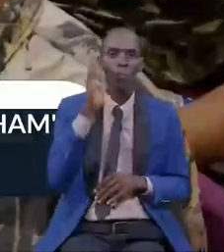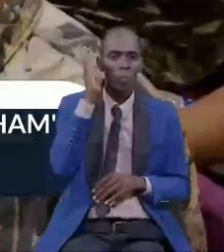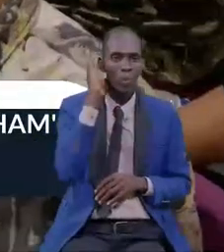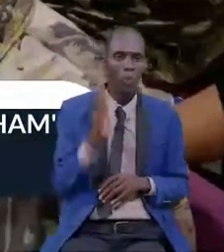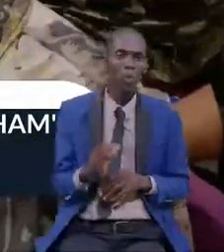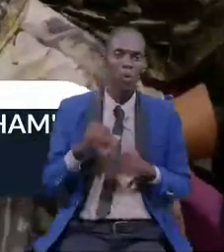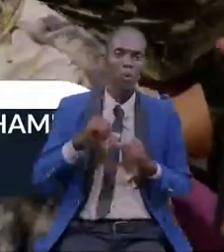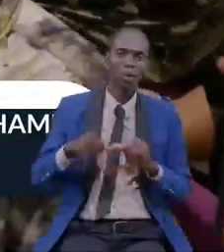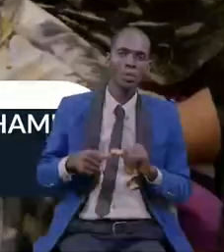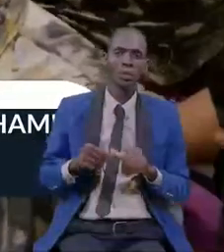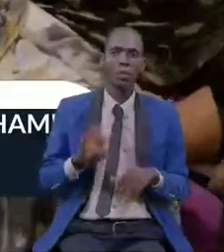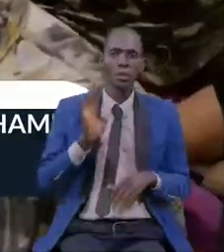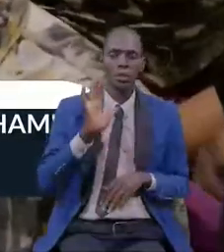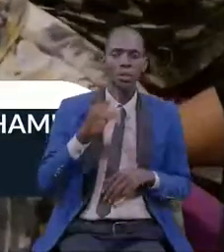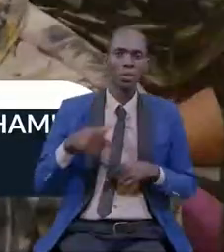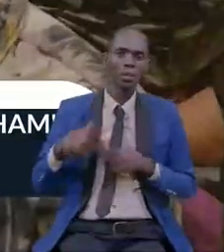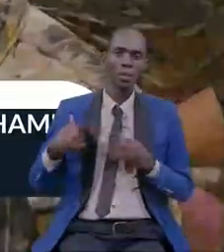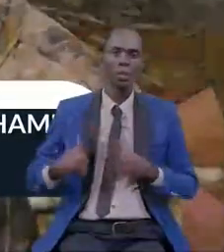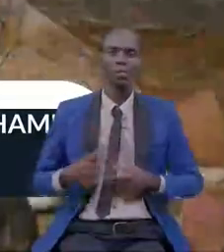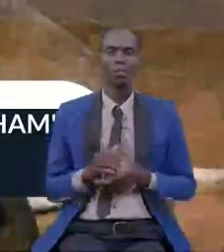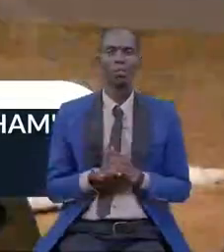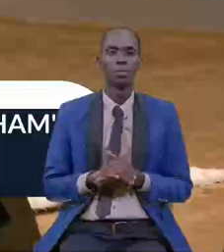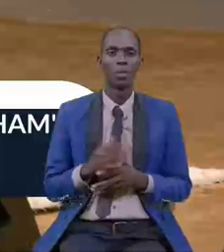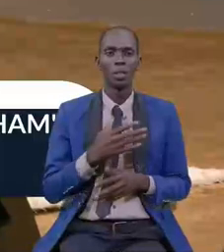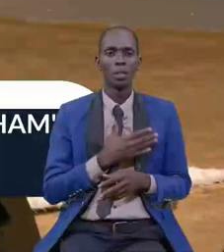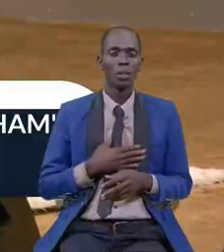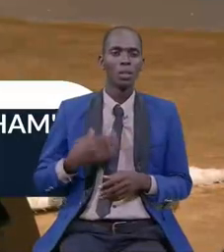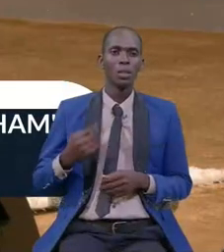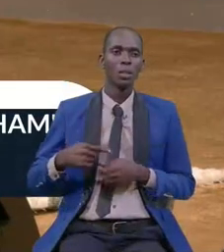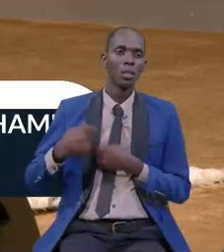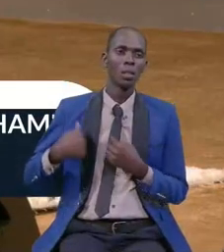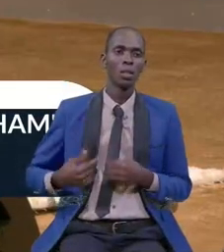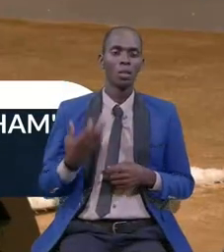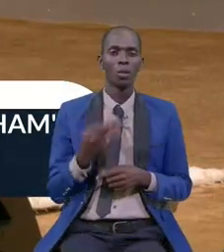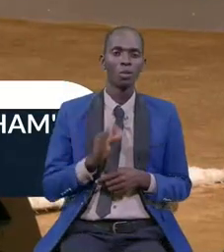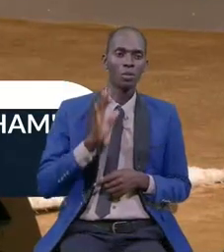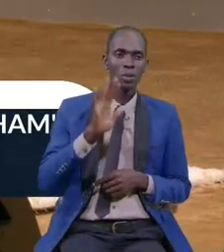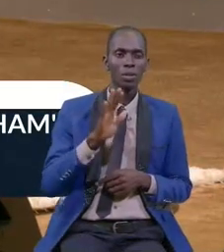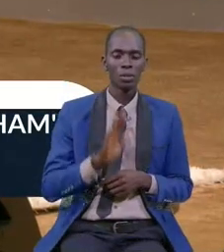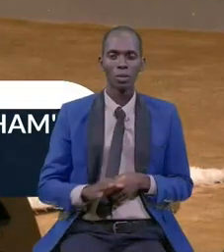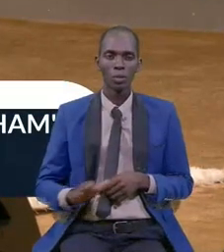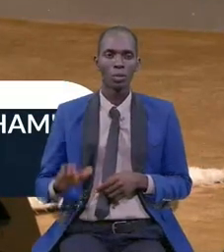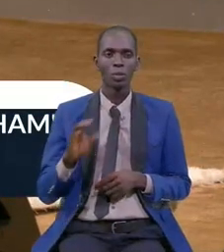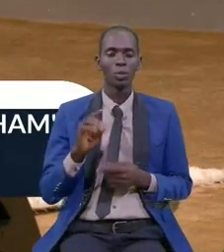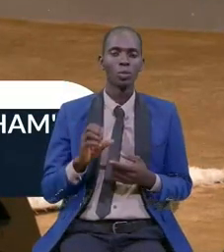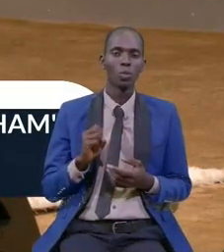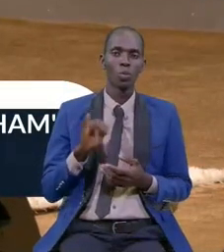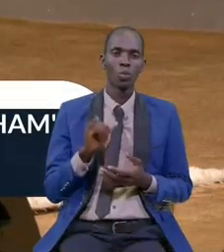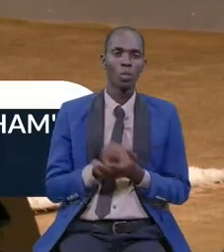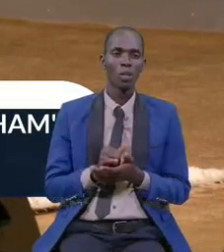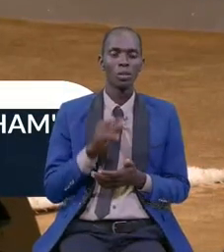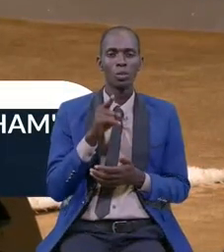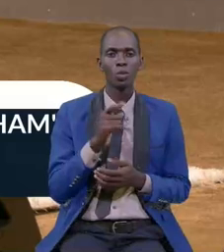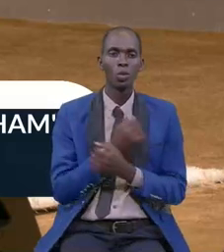cœur et le cœur de ta postérité et tu aimera